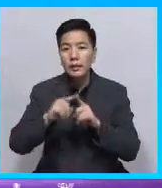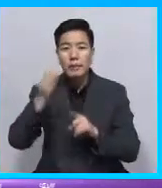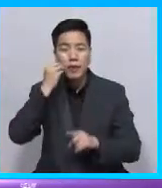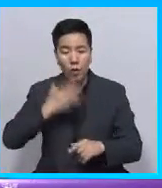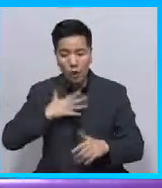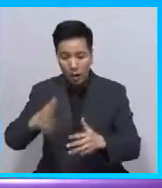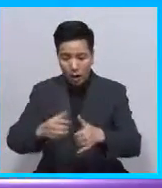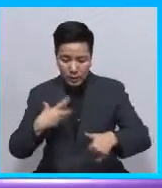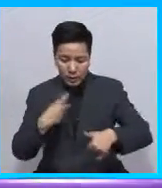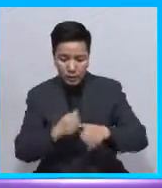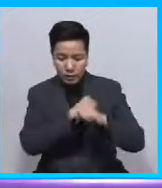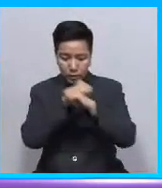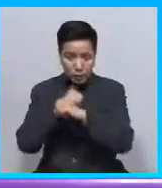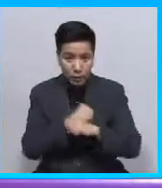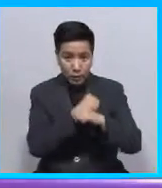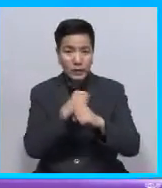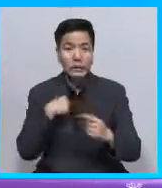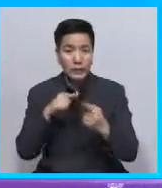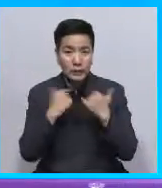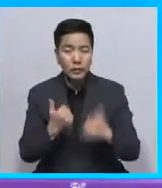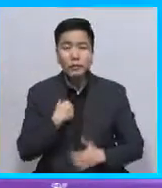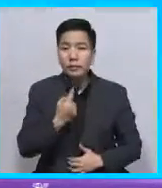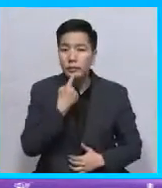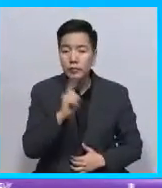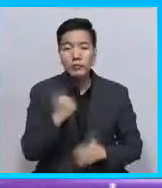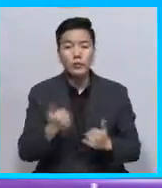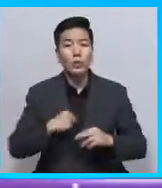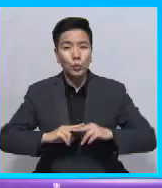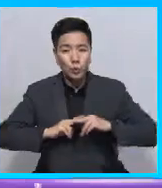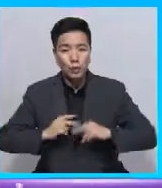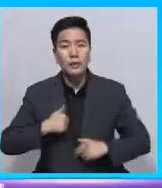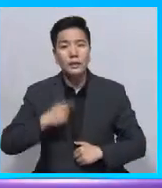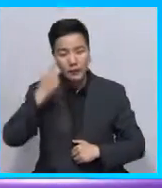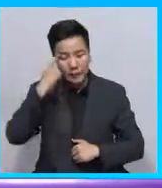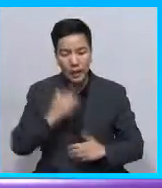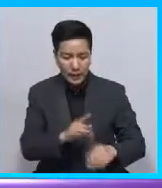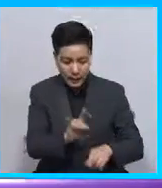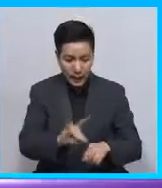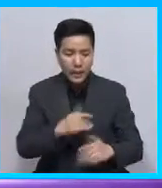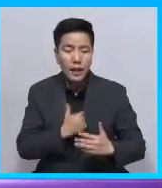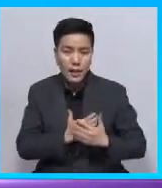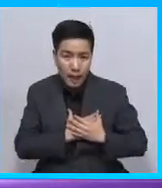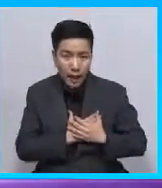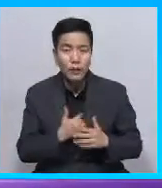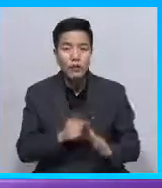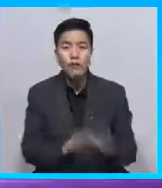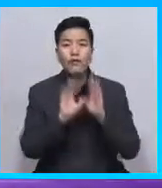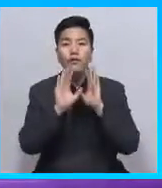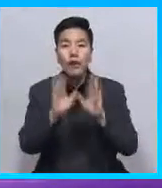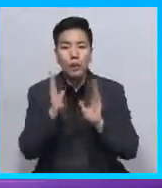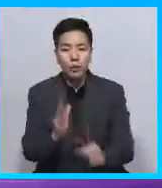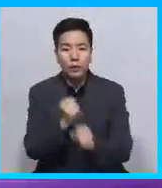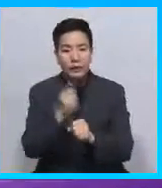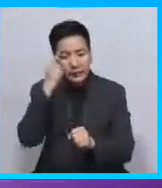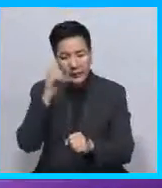มาฉีดวัคซีนแล้วก็ทำหมันนะครับซึ่งคุณจรัญนะครับก็บอกนะครับว่าส่วนตัวแล้วก็ตัวเองเป็นคนรักสัตว์นะครับจึงอยากฝากไปถึ